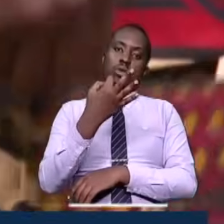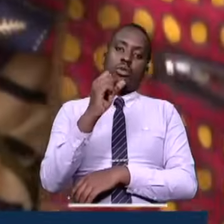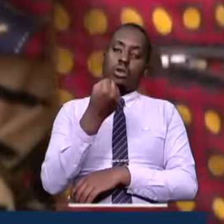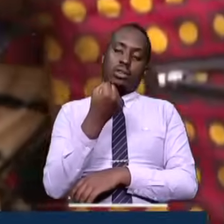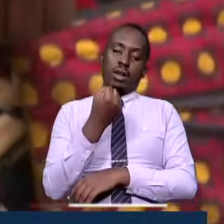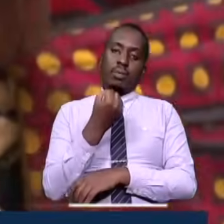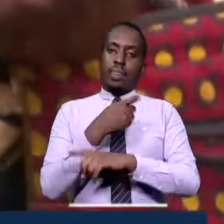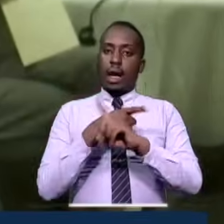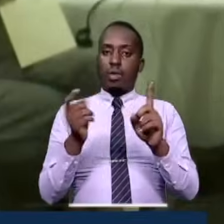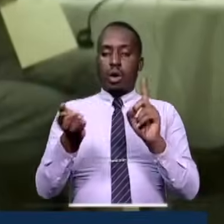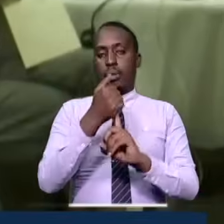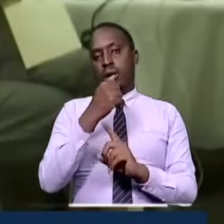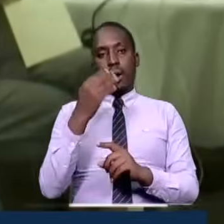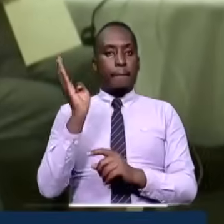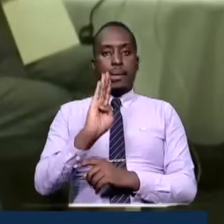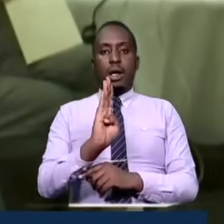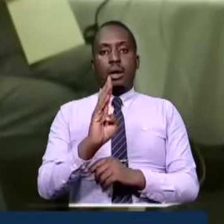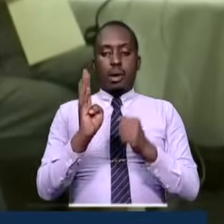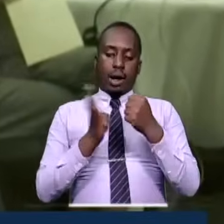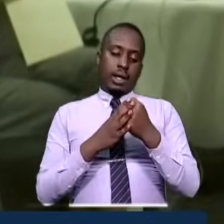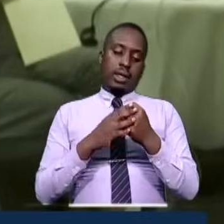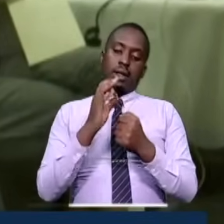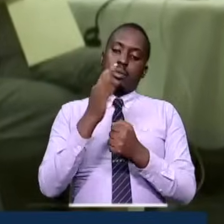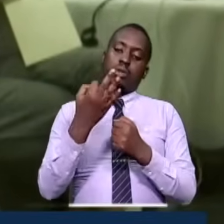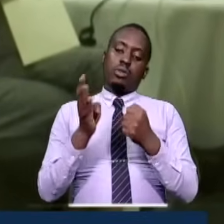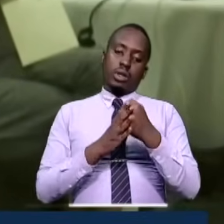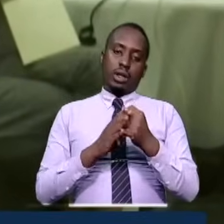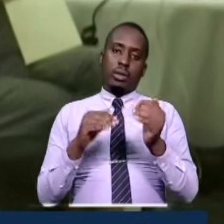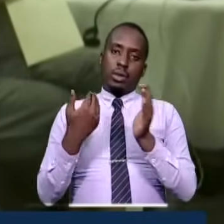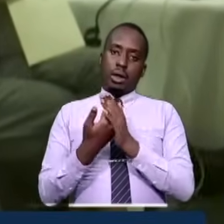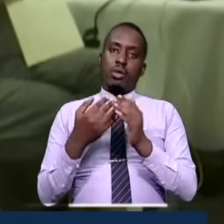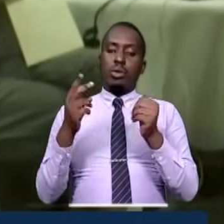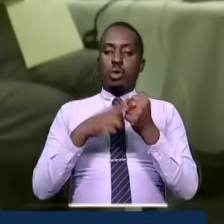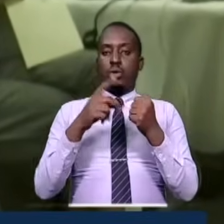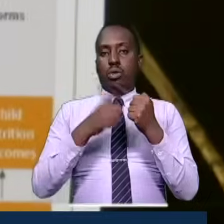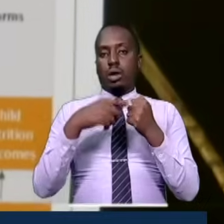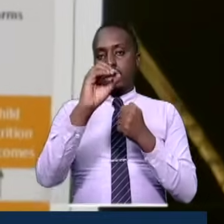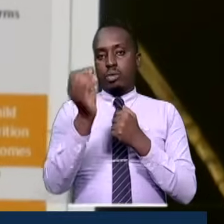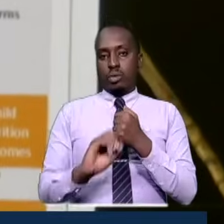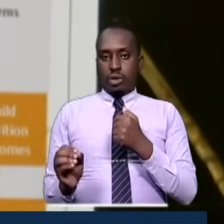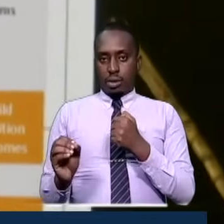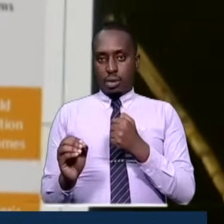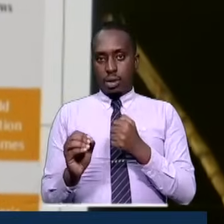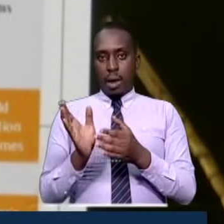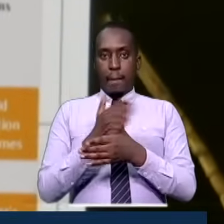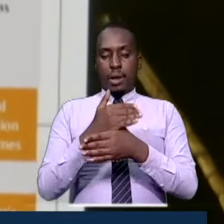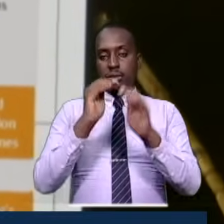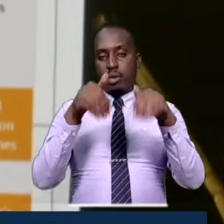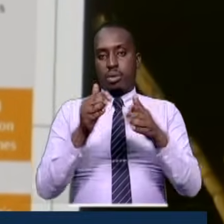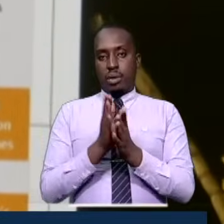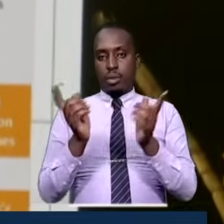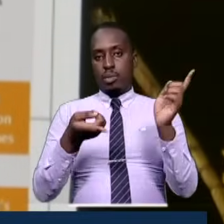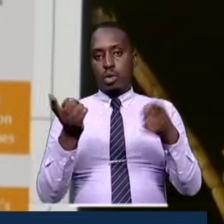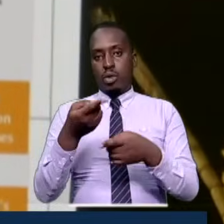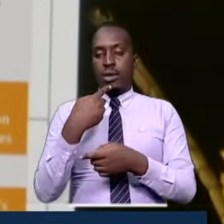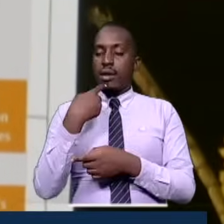1,235 ariko haboneka miliyari 939 bingana na 76%. Minisiteri y'Ubuhinzi n'Ubworozi